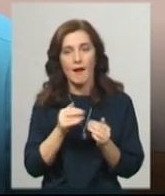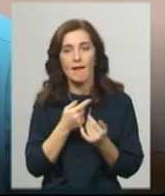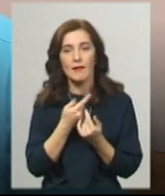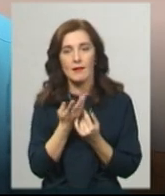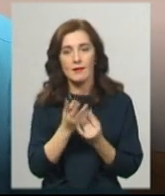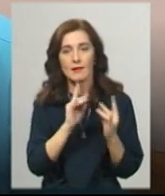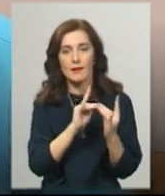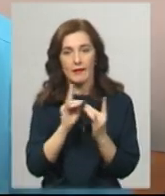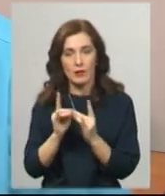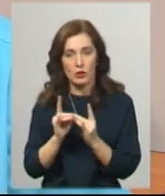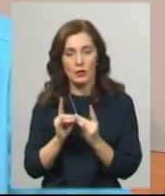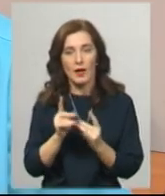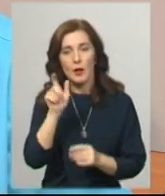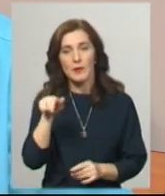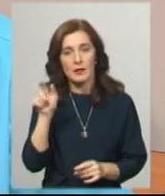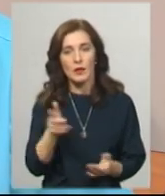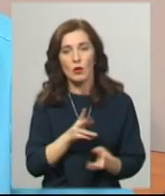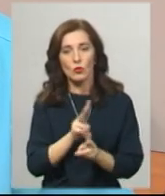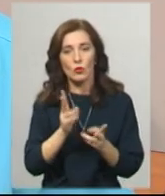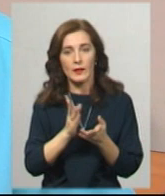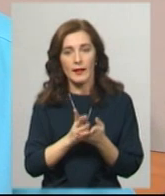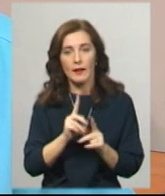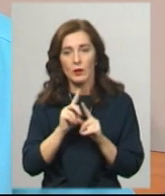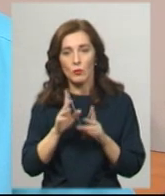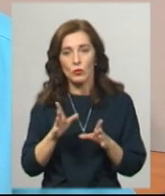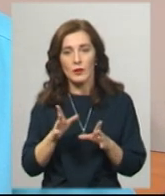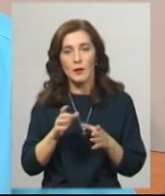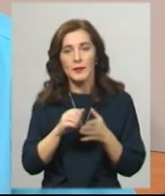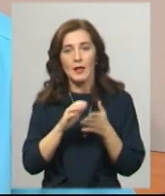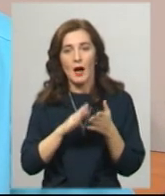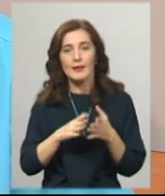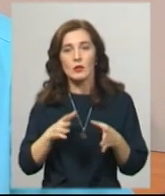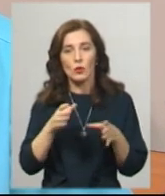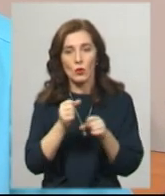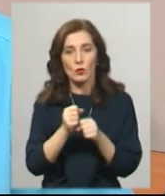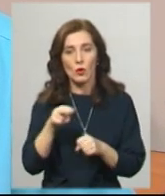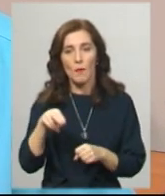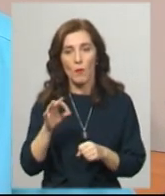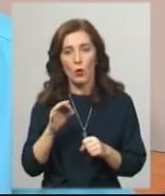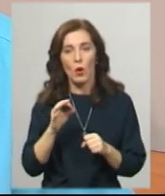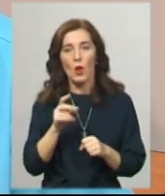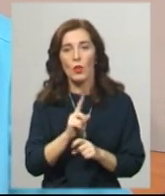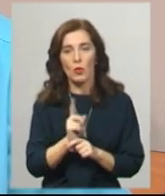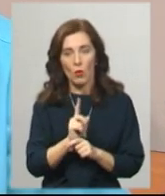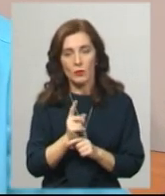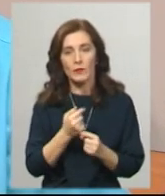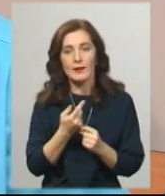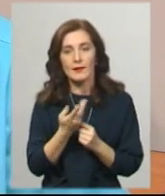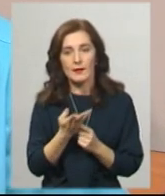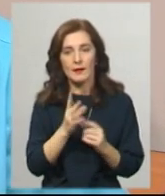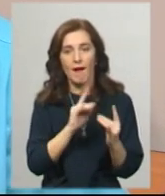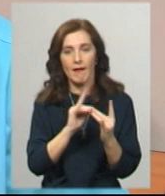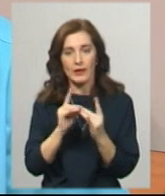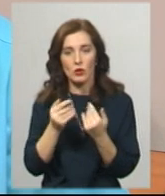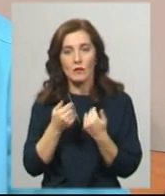медперсонал, який є у відділенні, не буде підлягати скороченню по світовим нормам. Кількість інтенсивних ліжок у